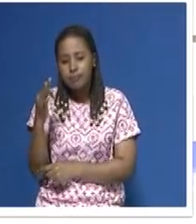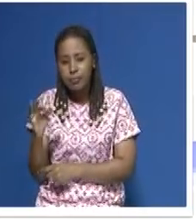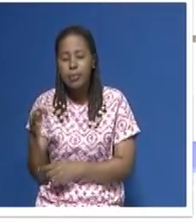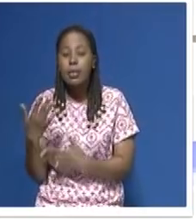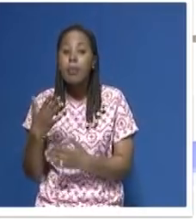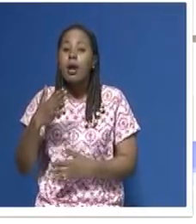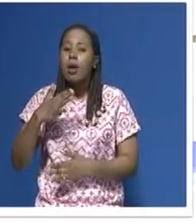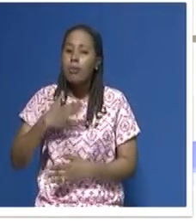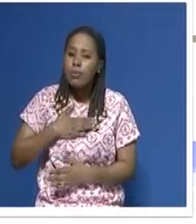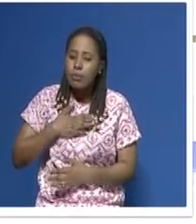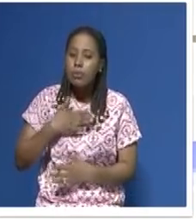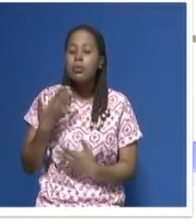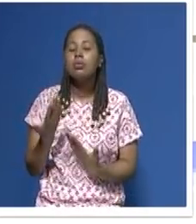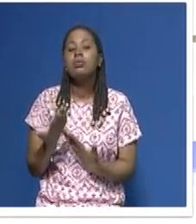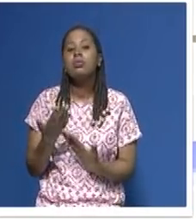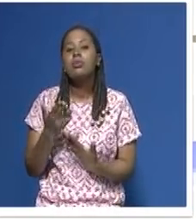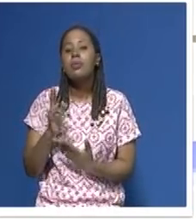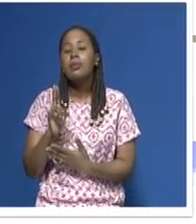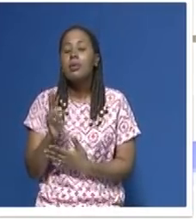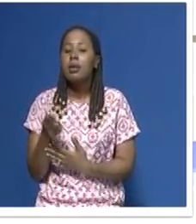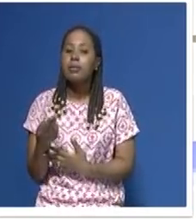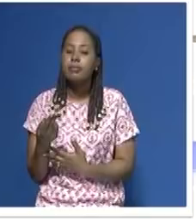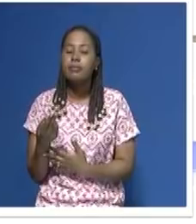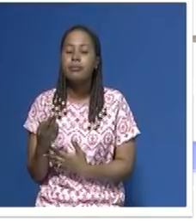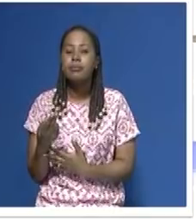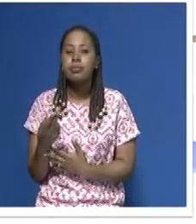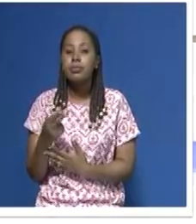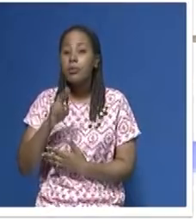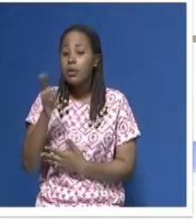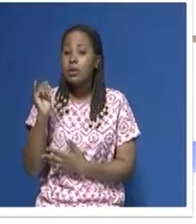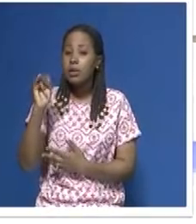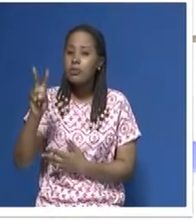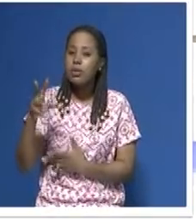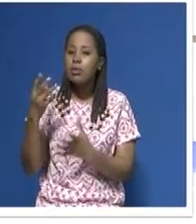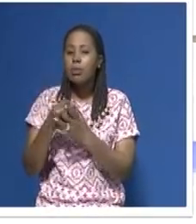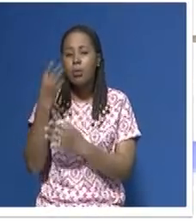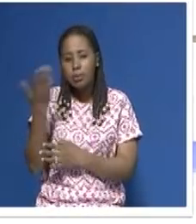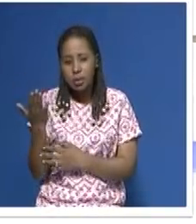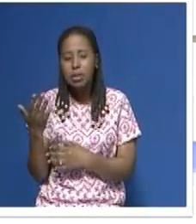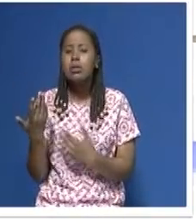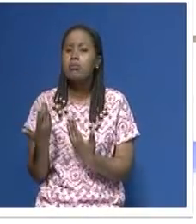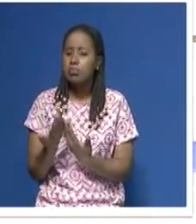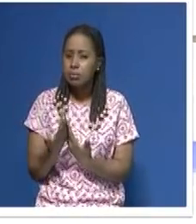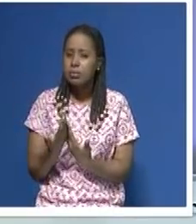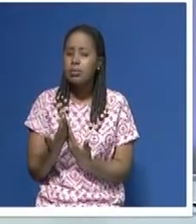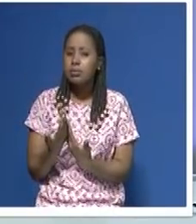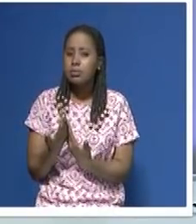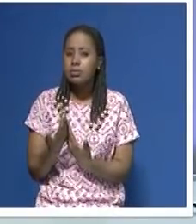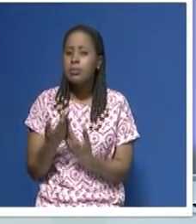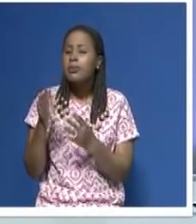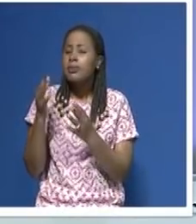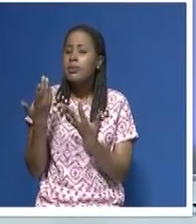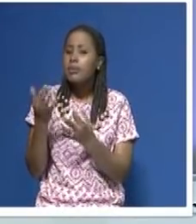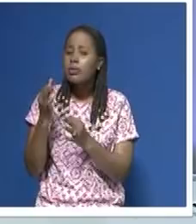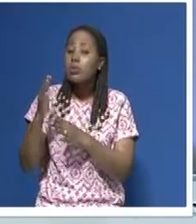fulani, labda pumu, labda HIV na magonjwa mengineyo.